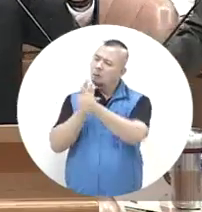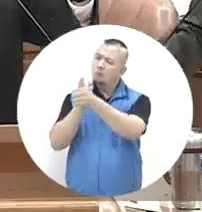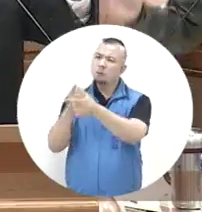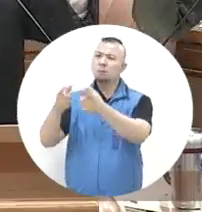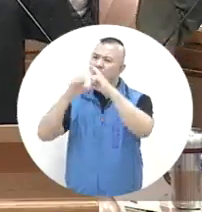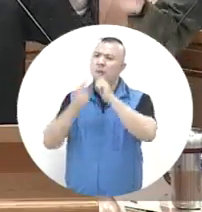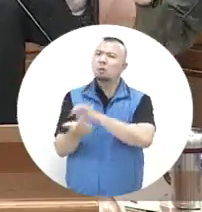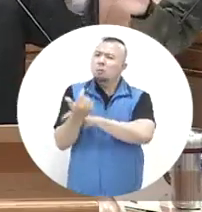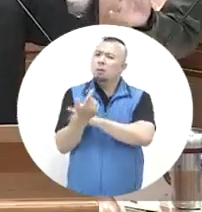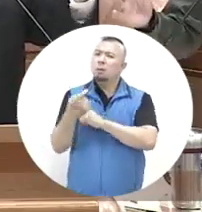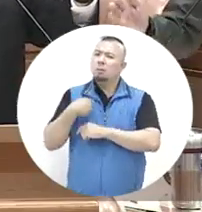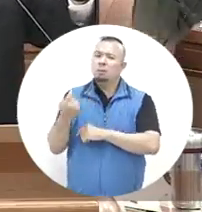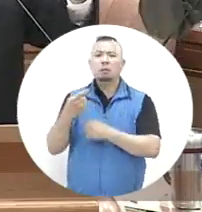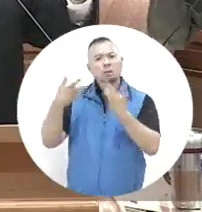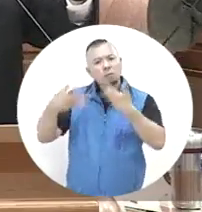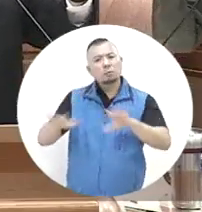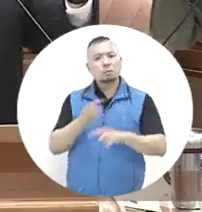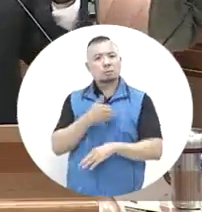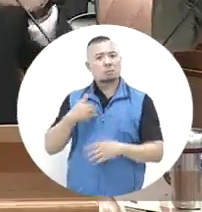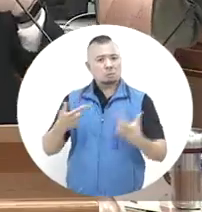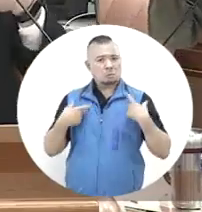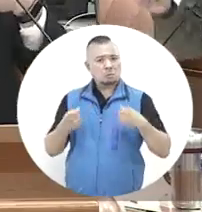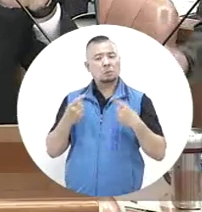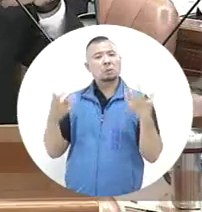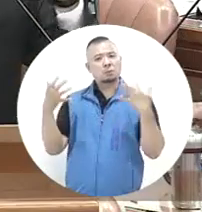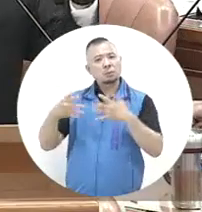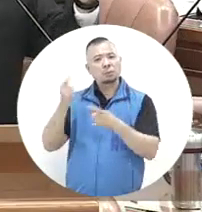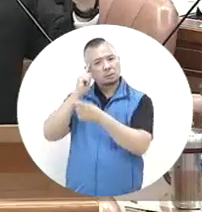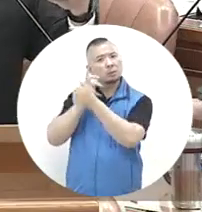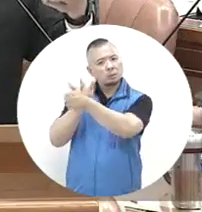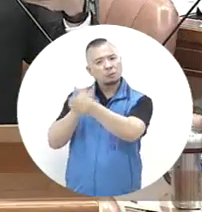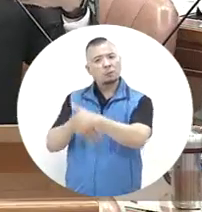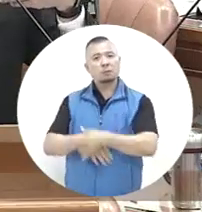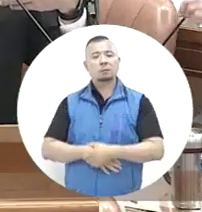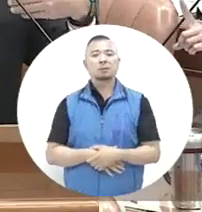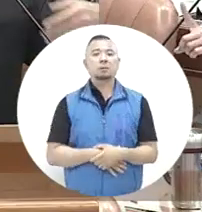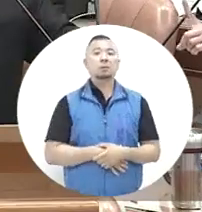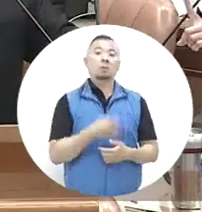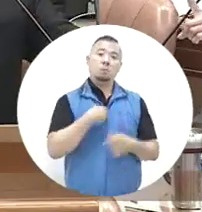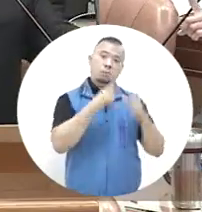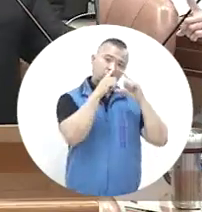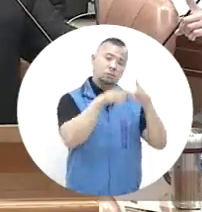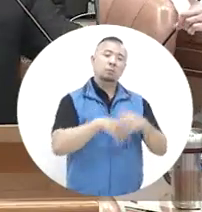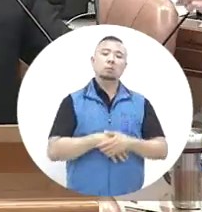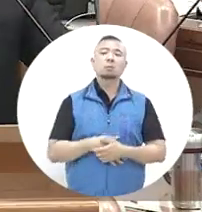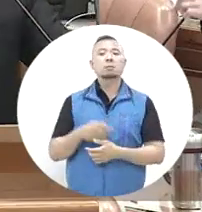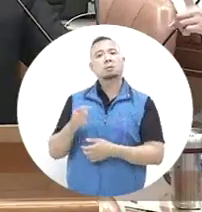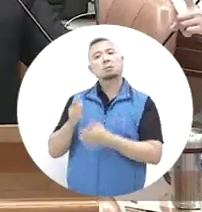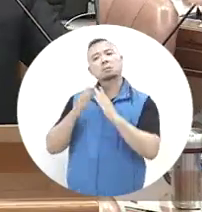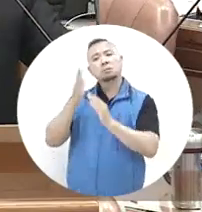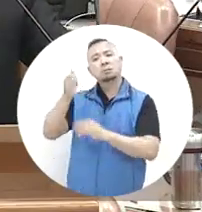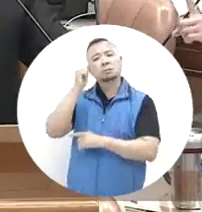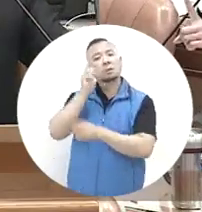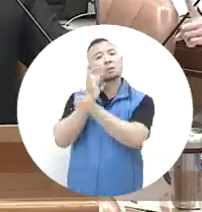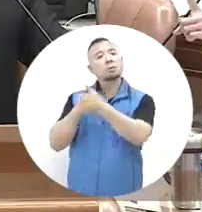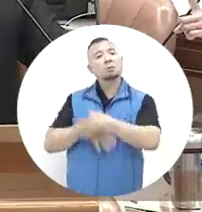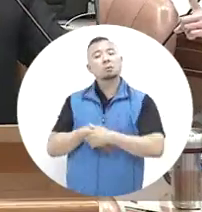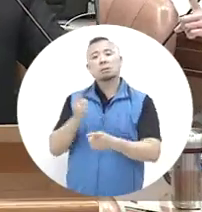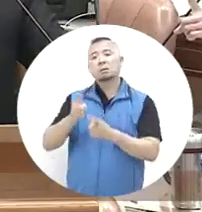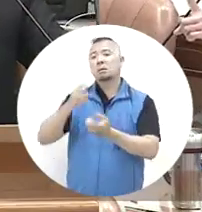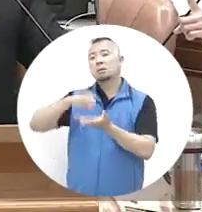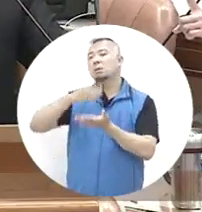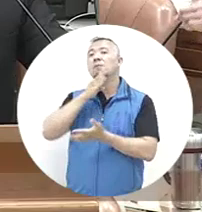后面还有很多的能源问题要跟您请教。 好，那我要回答，我要回答。 我只想问你，核废料在新北